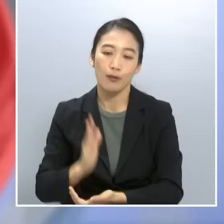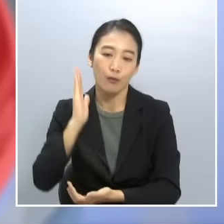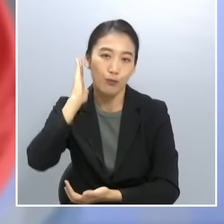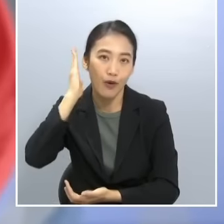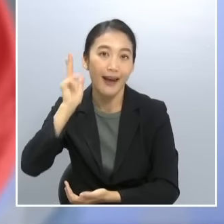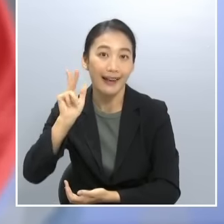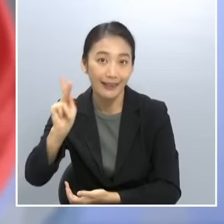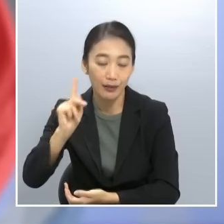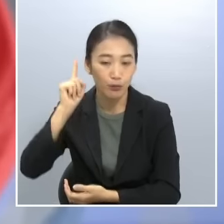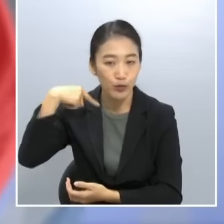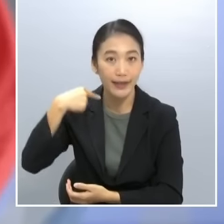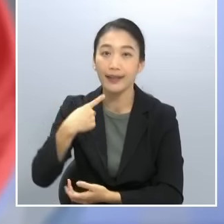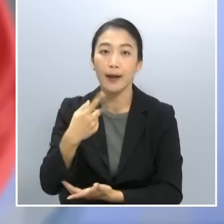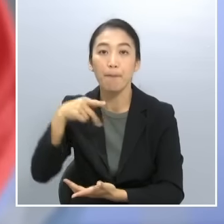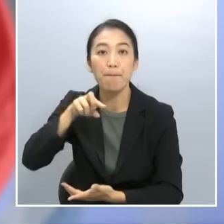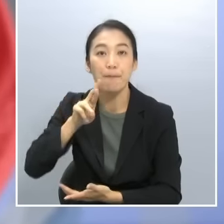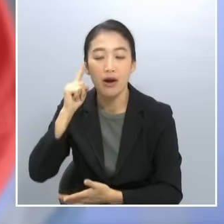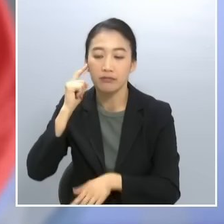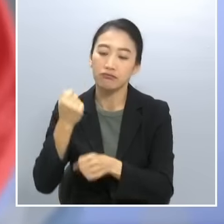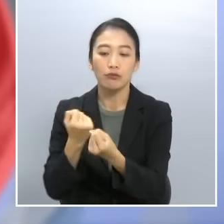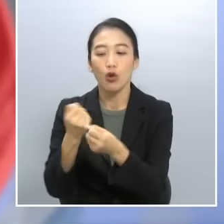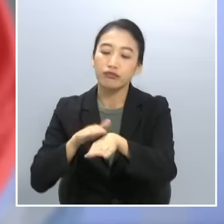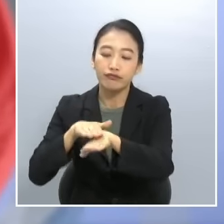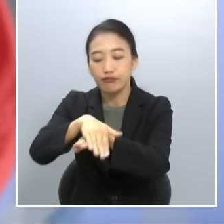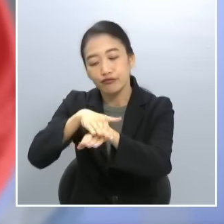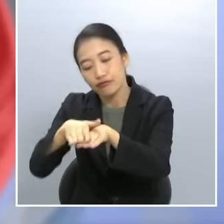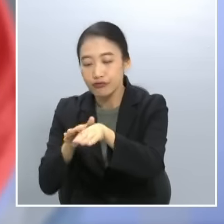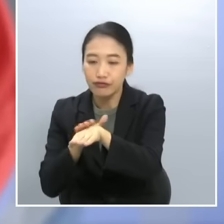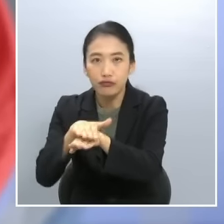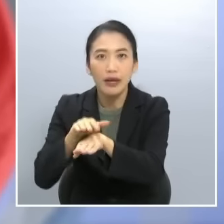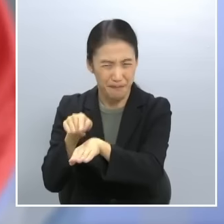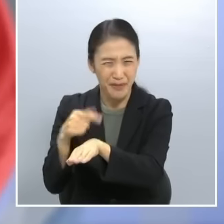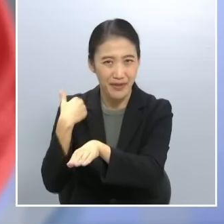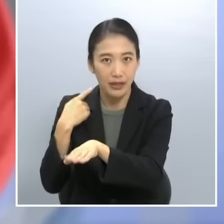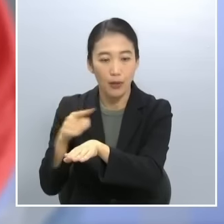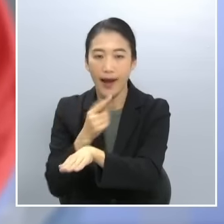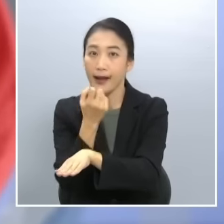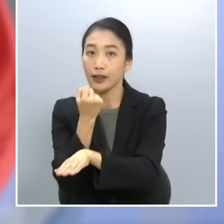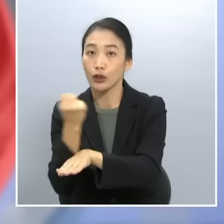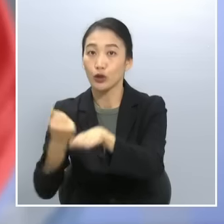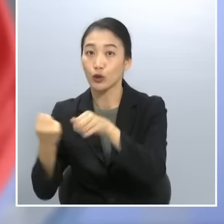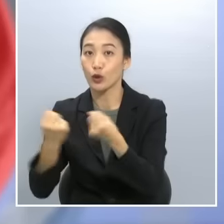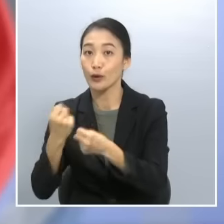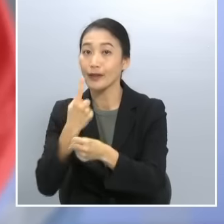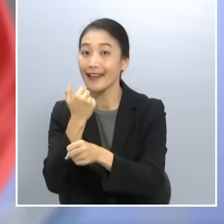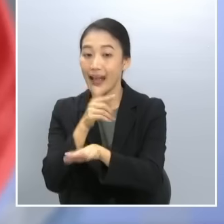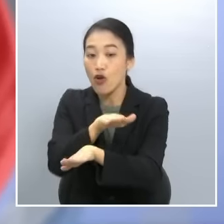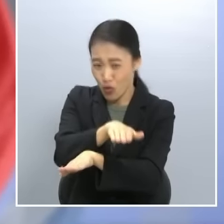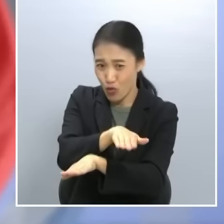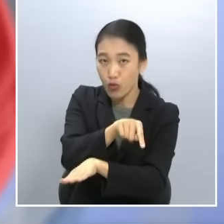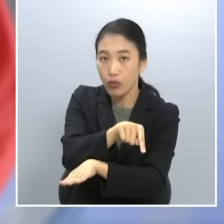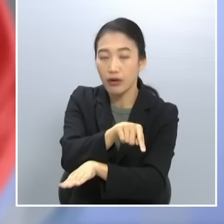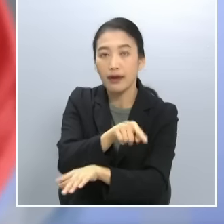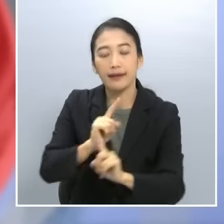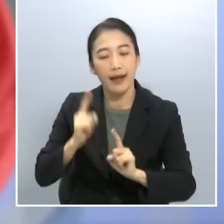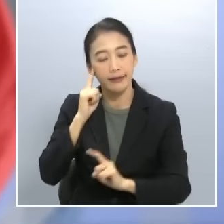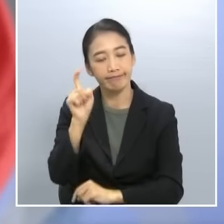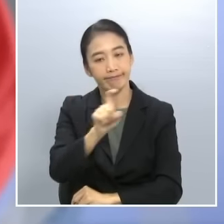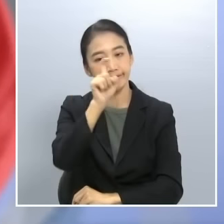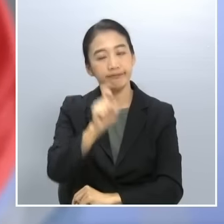มั้คือมันก็เลยทำให้หลายคนเนี่ยเค้าเค้าพิรุดกันเออก็เพื่อนของ